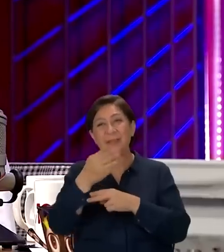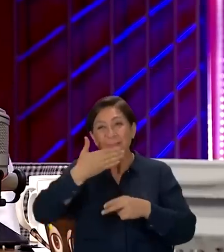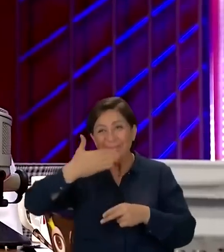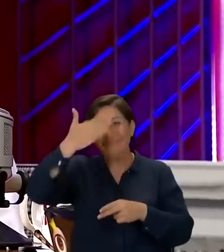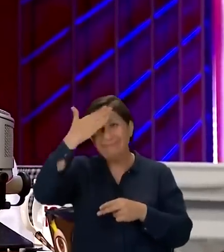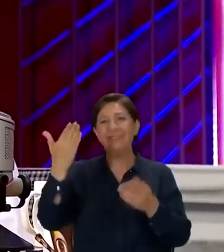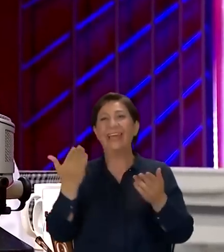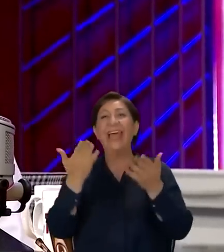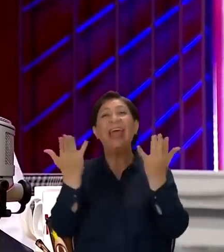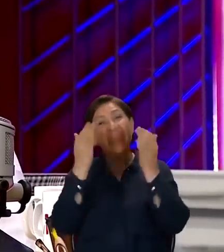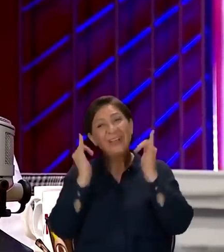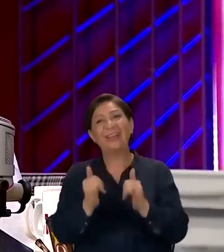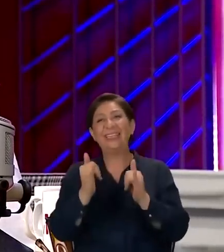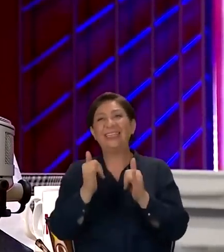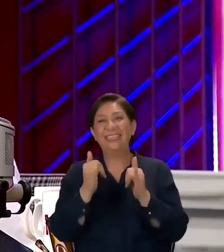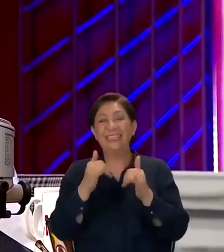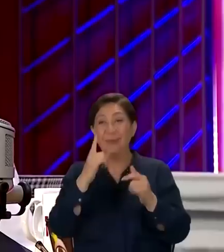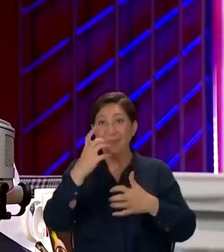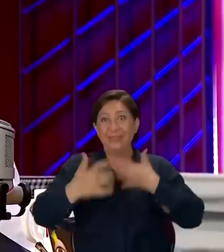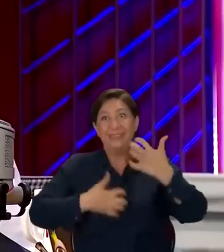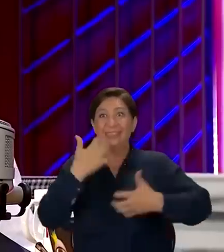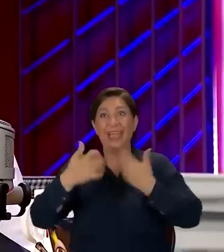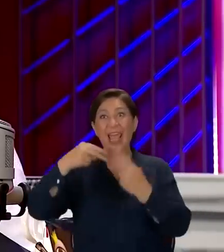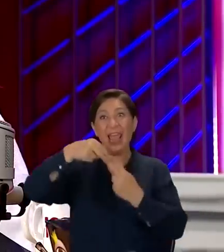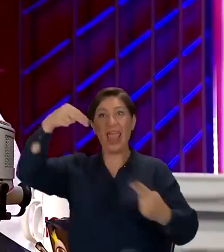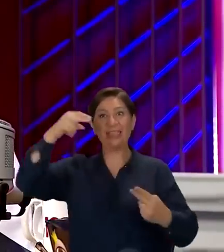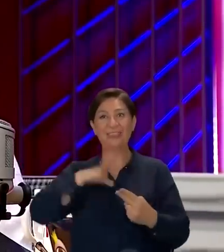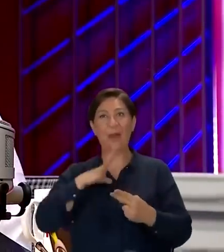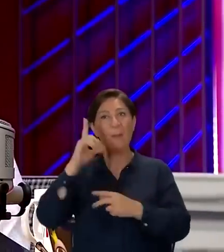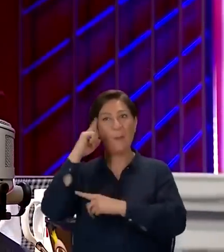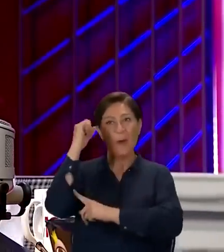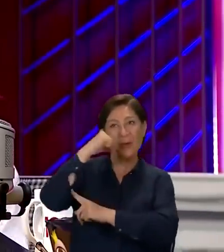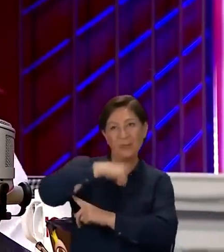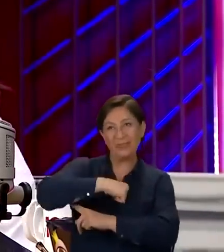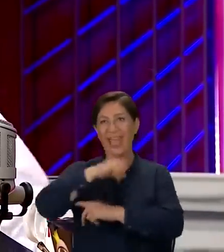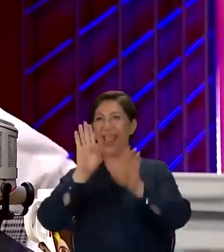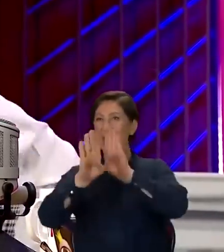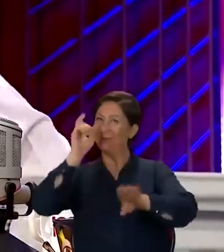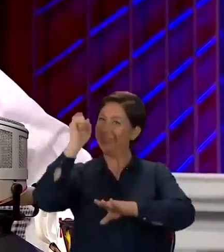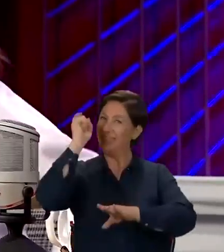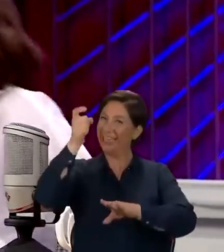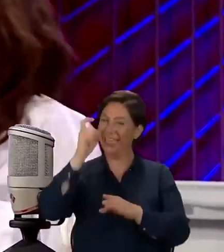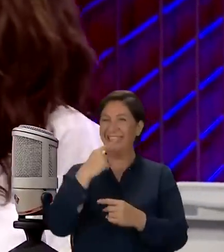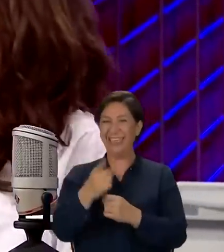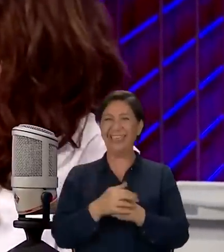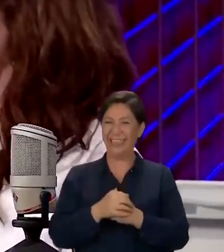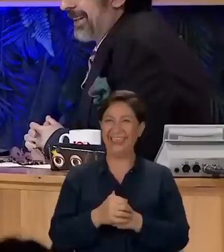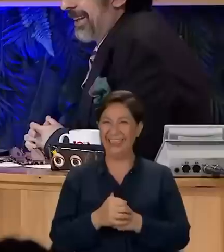koysunlar yani en azından hınçlanmış bir kadının hikayesi var orada boynunu bükeceksin diyor kapımı çalacaksın diyor